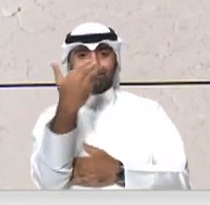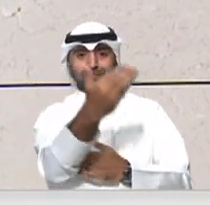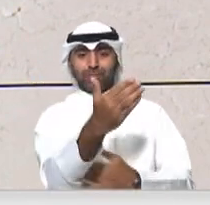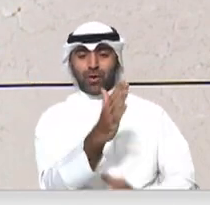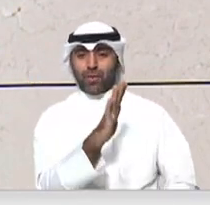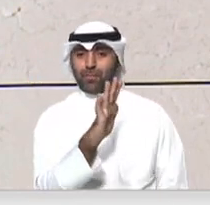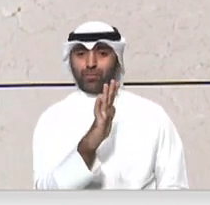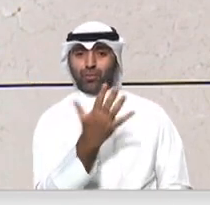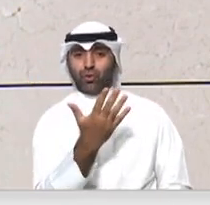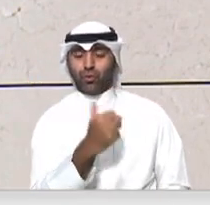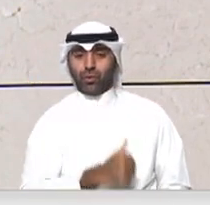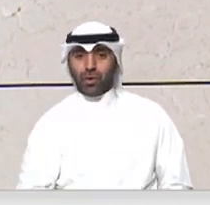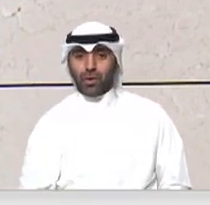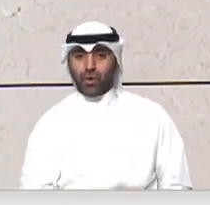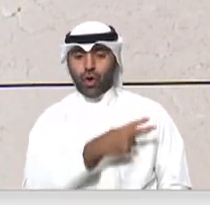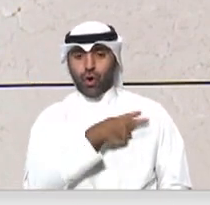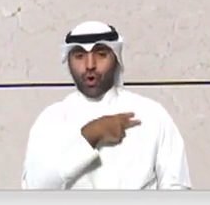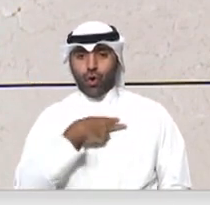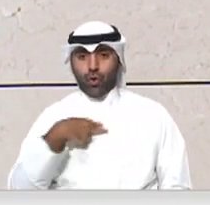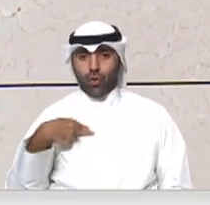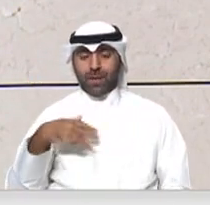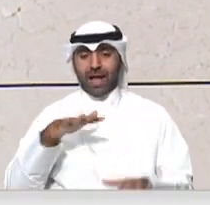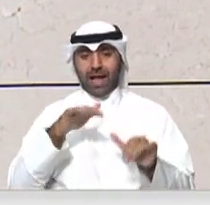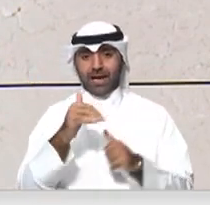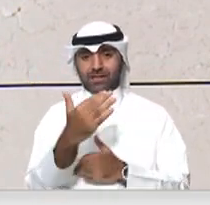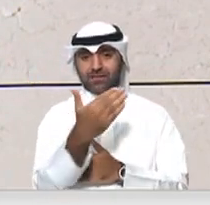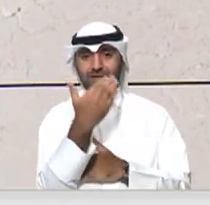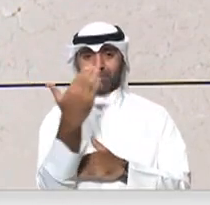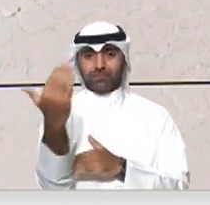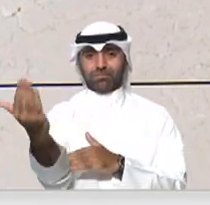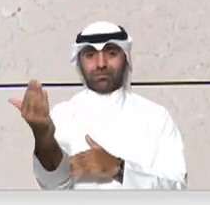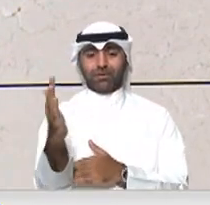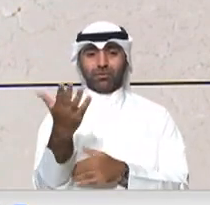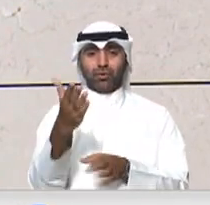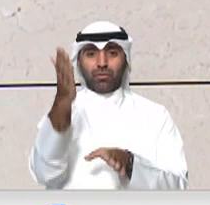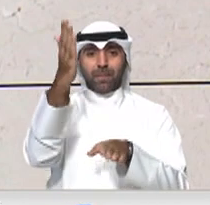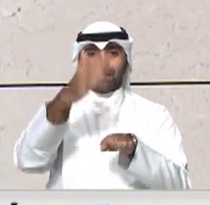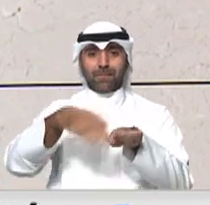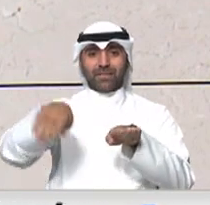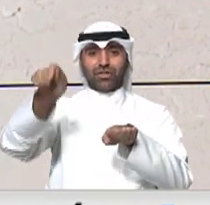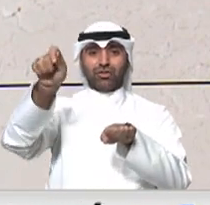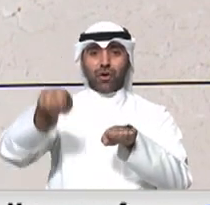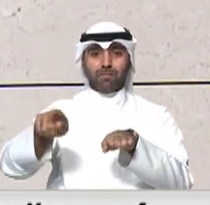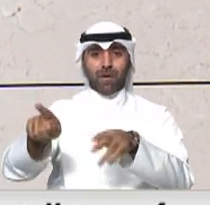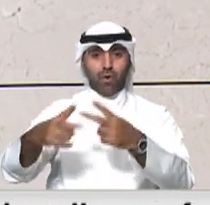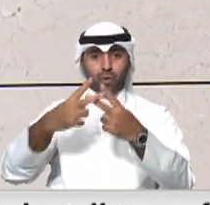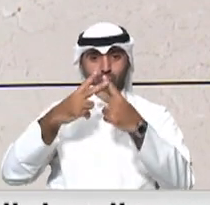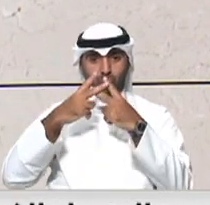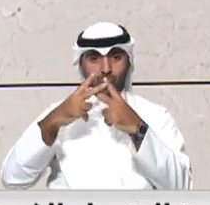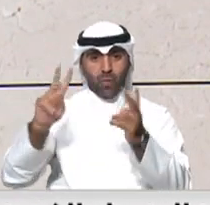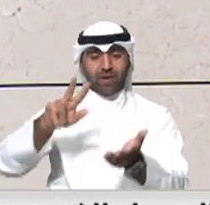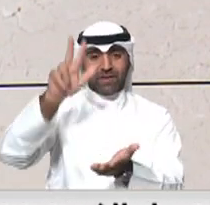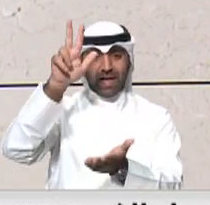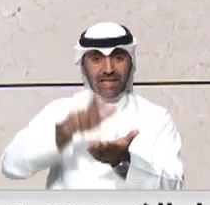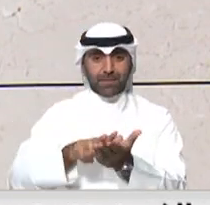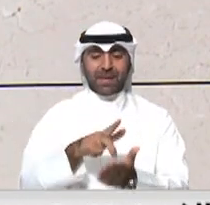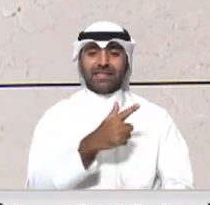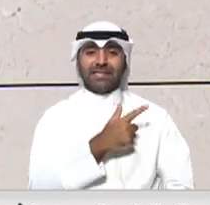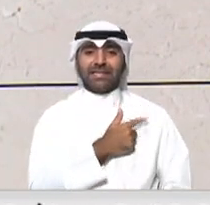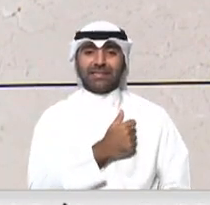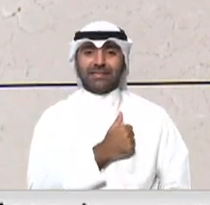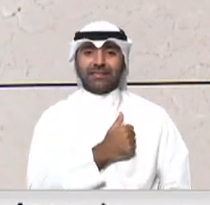البلدي. لعل أهم ما في هذا المشروع القرار اللي تضمن هذا المشروع رقم 800 بتاريخ